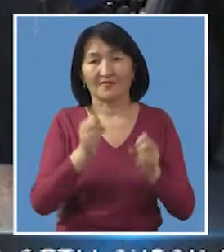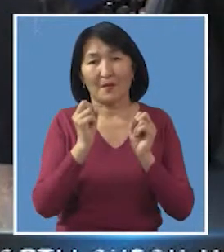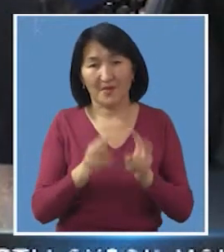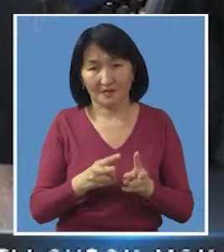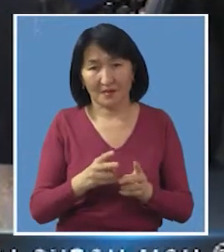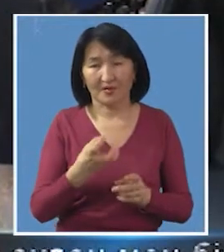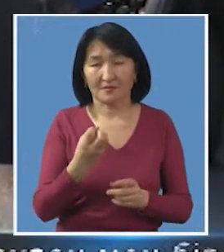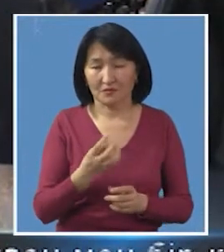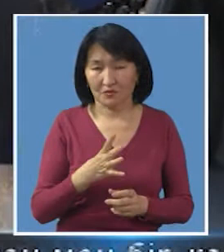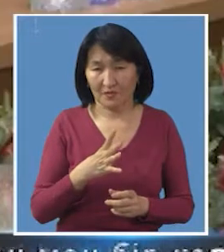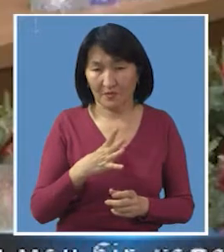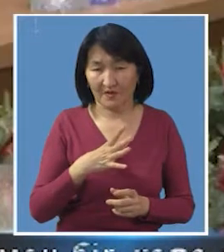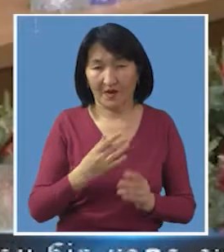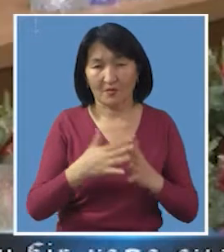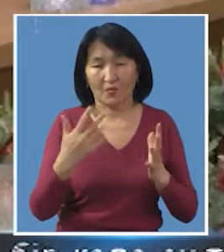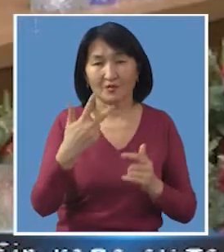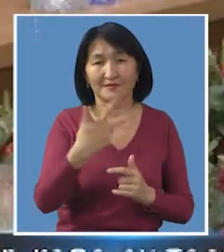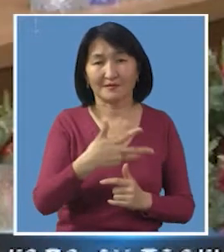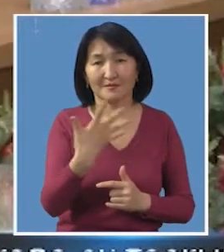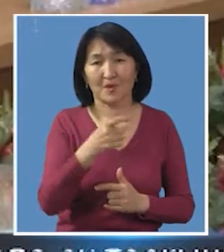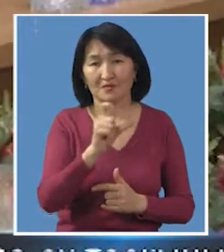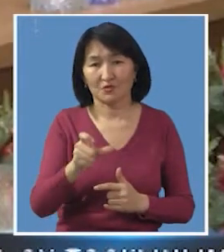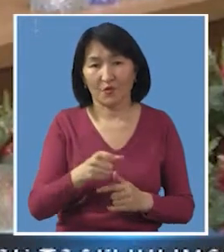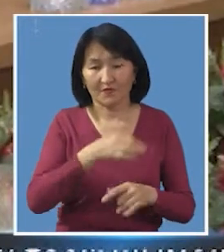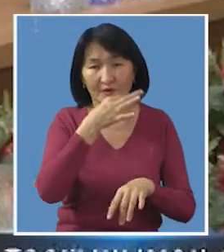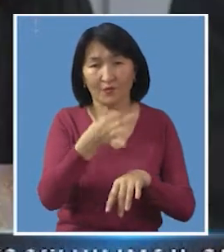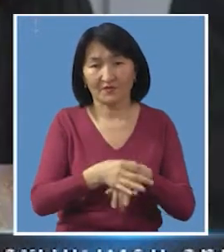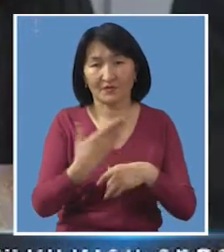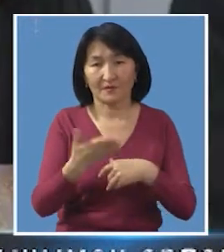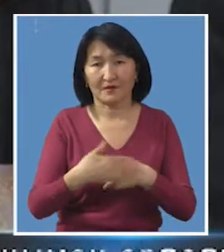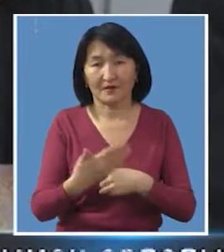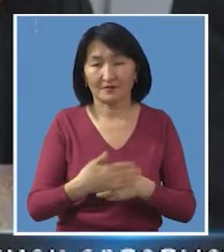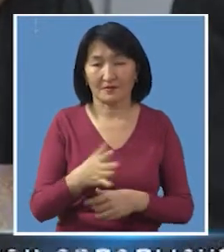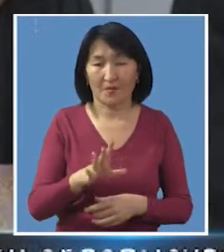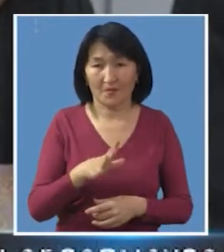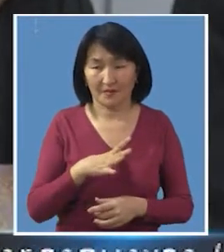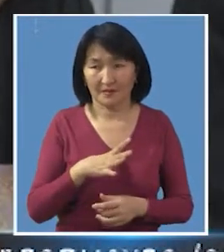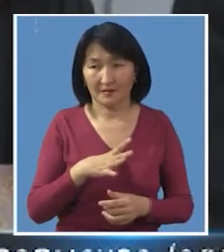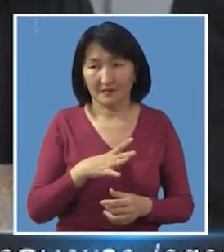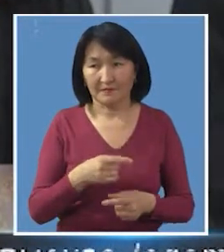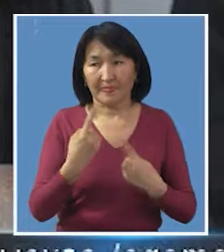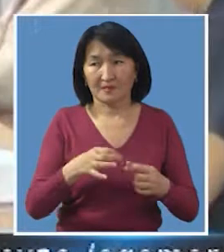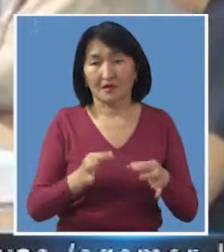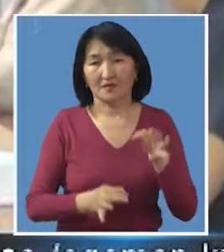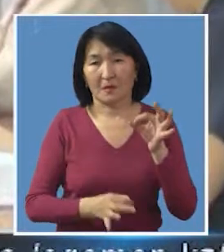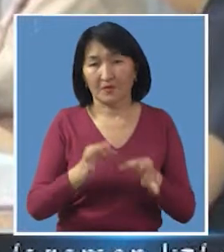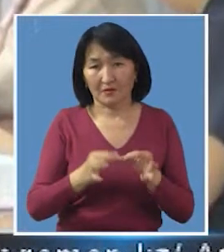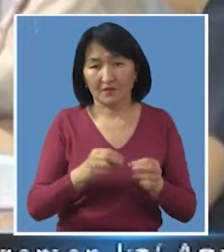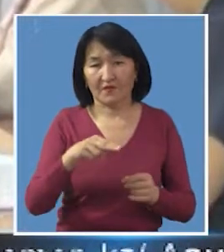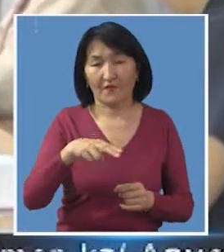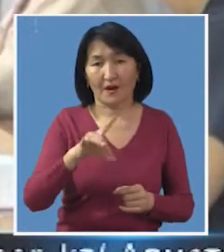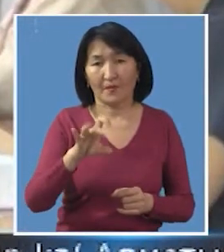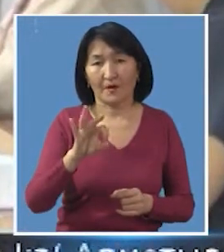ережелерін сақтамаған 35 адам жауапқа тартылған. Ал бүгін өңірлік прокуратура мен Жамбыл облыстық кәсіподақ орталығы